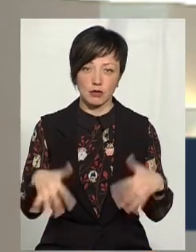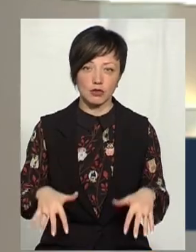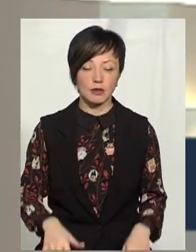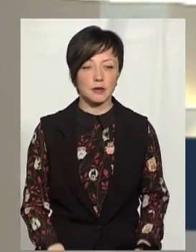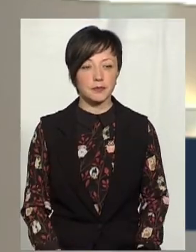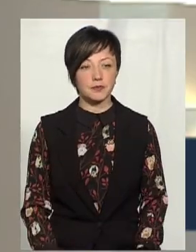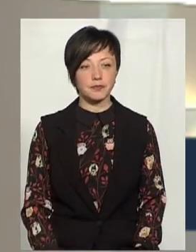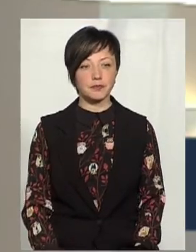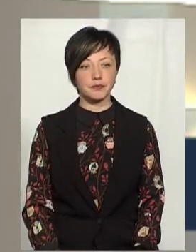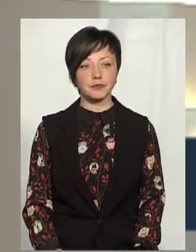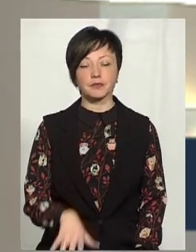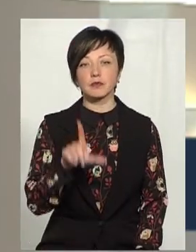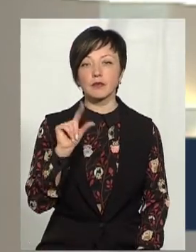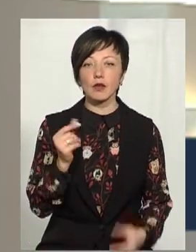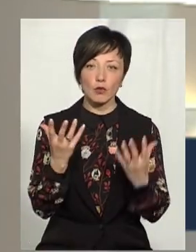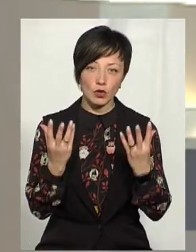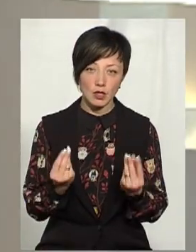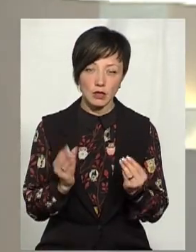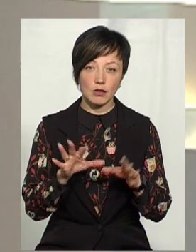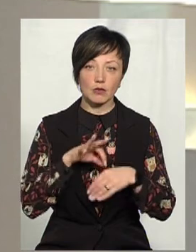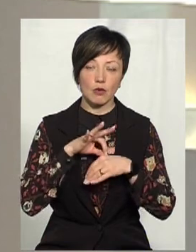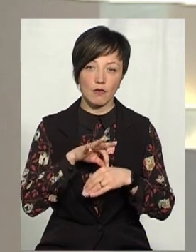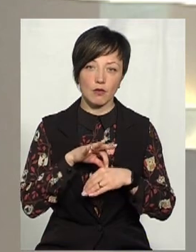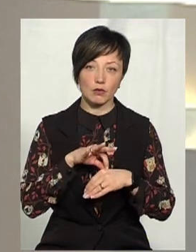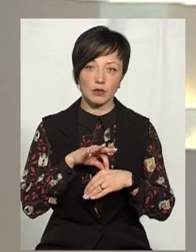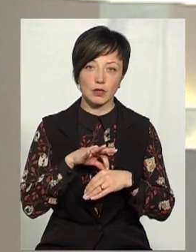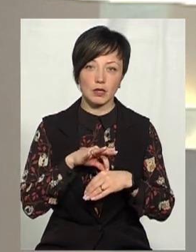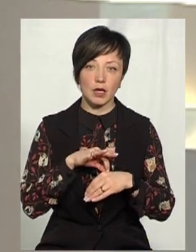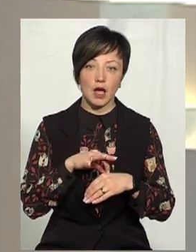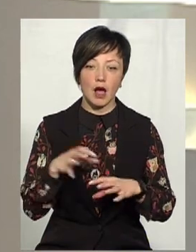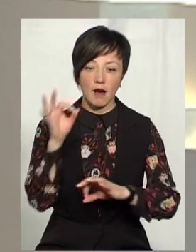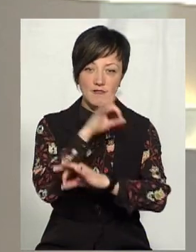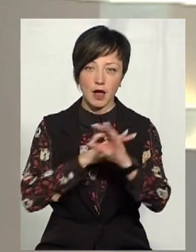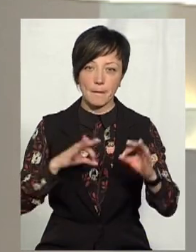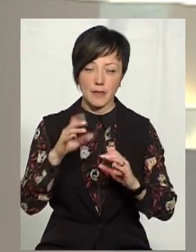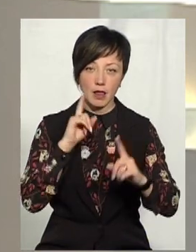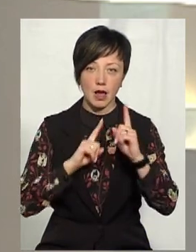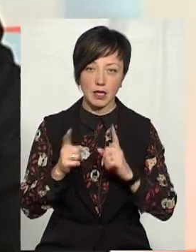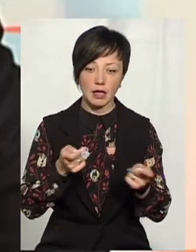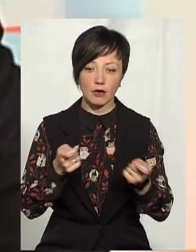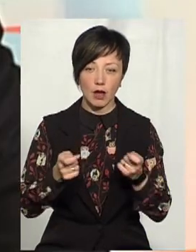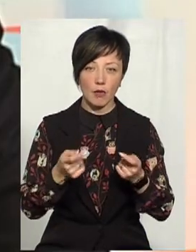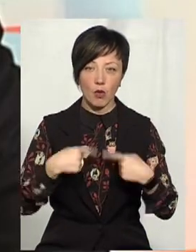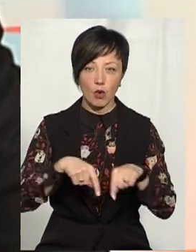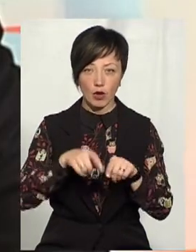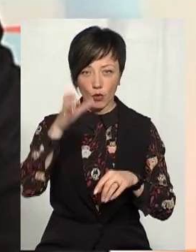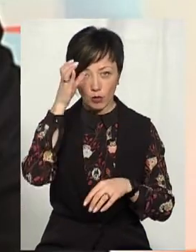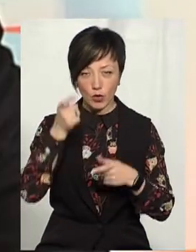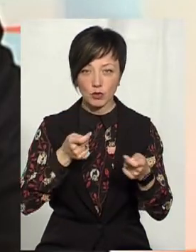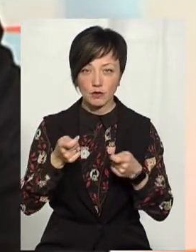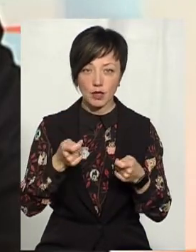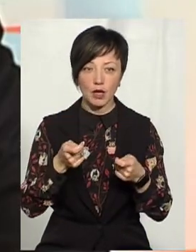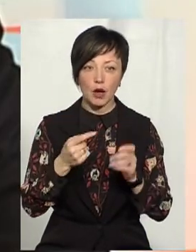через цей час. В понеділок ми проводимо таку веб-нараду із керівниками органів управління освітою, де ми